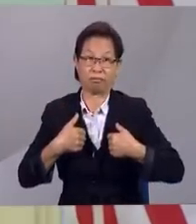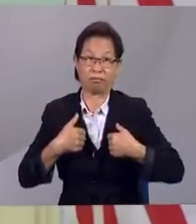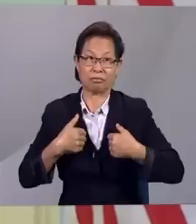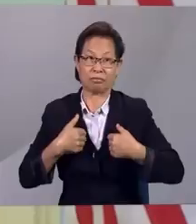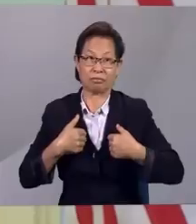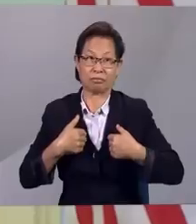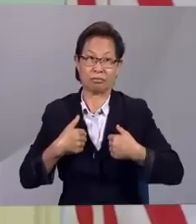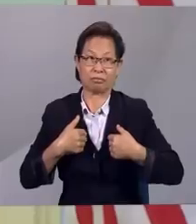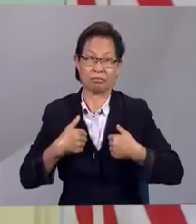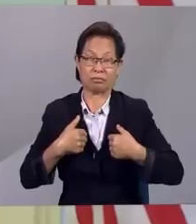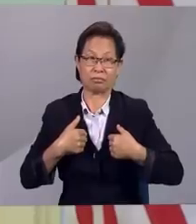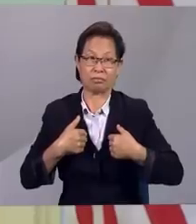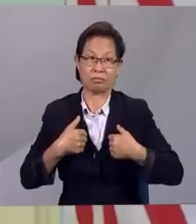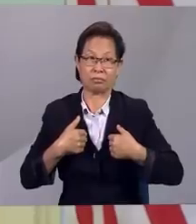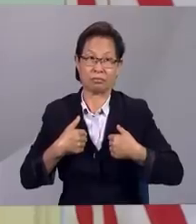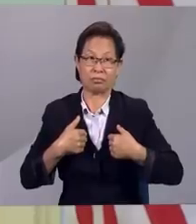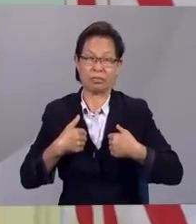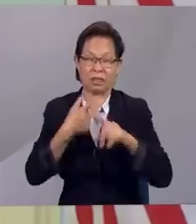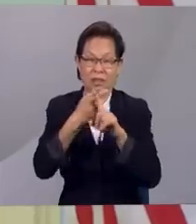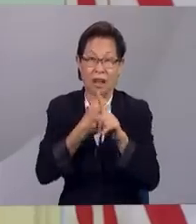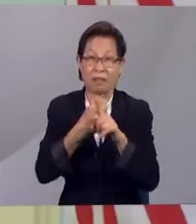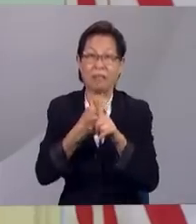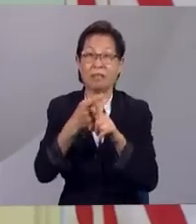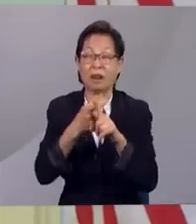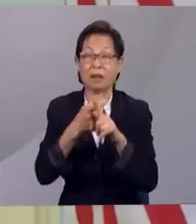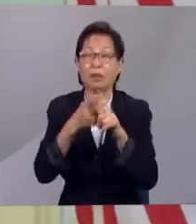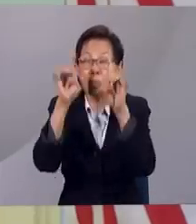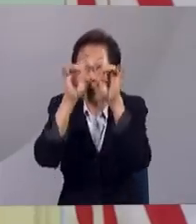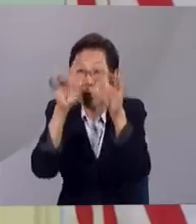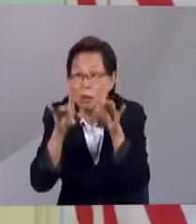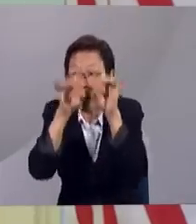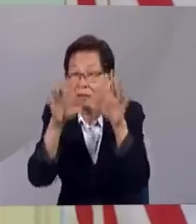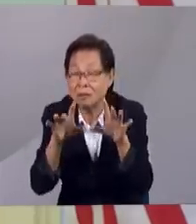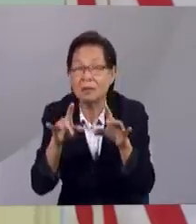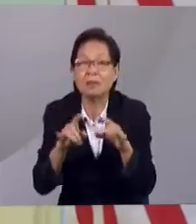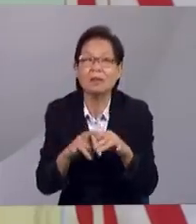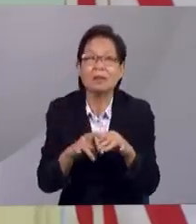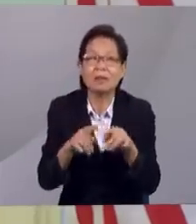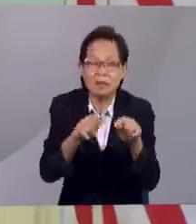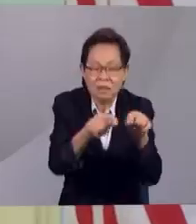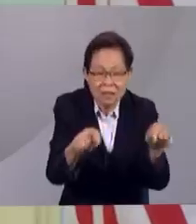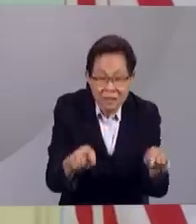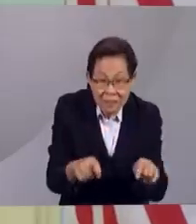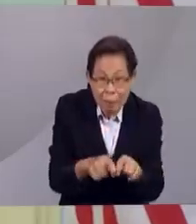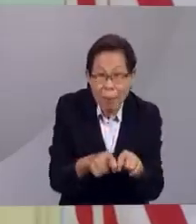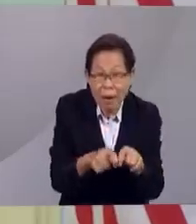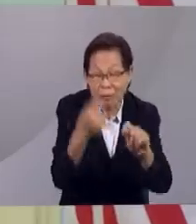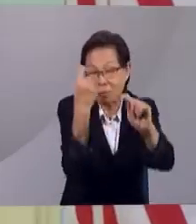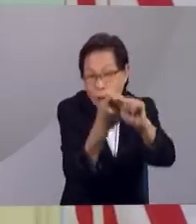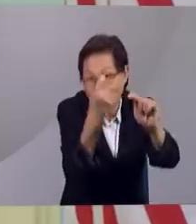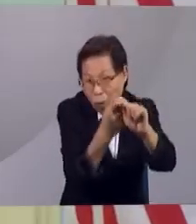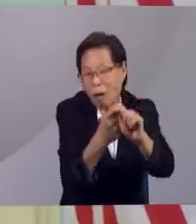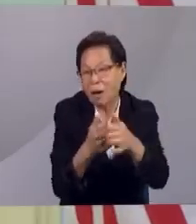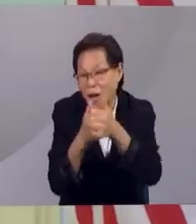diperolehi daripada result mereka apabila tapak binaan tersebut patuh kepada arahan kerajaan.